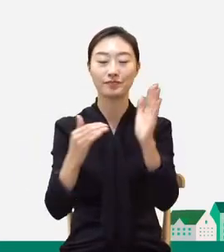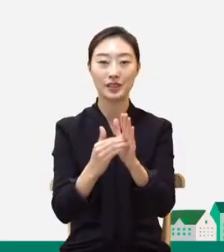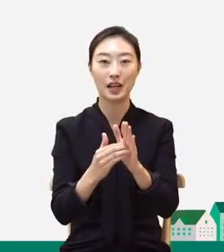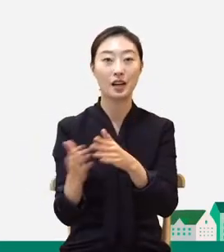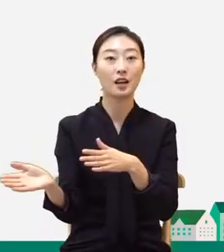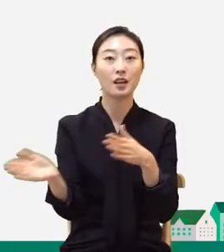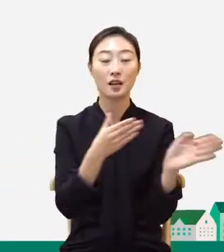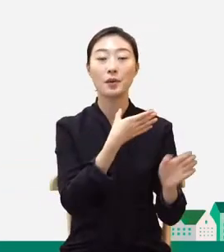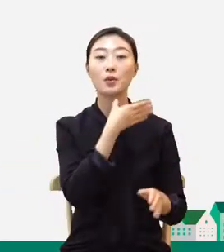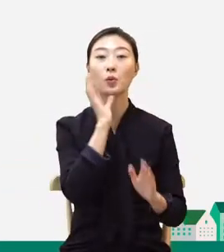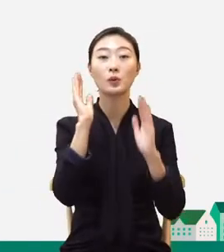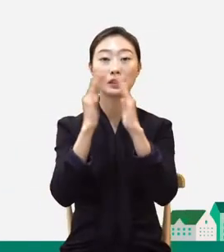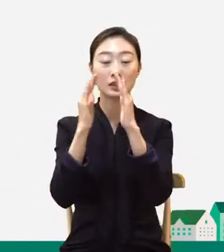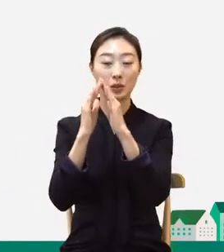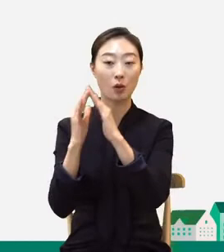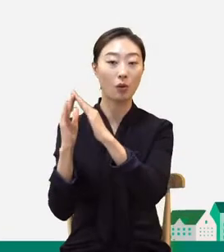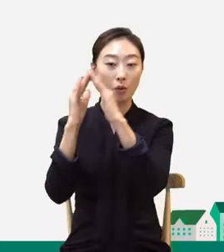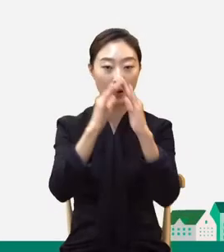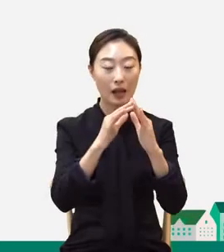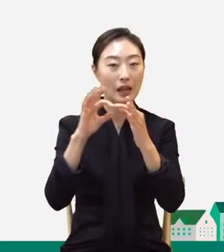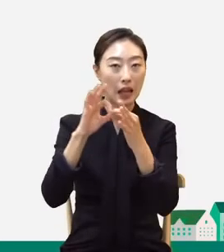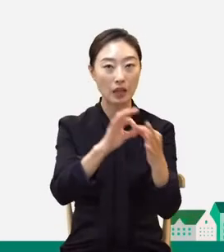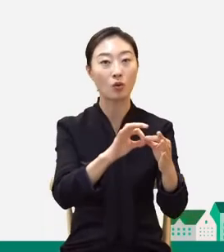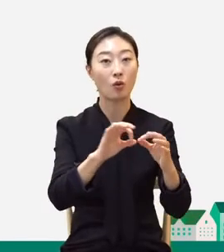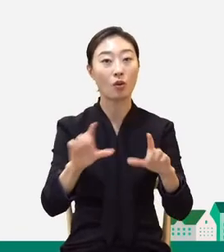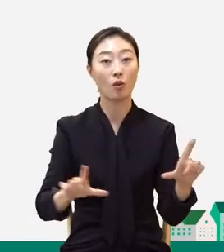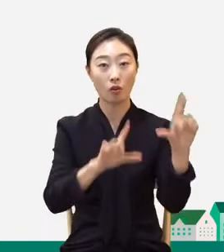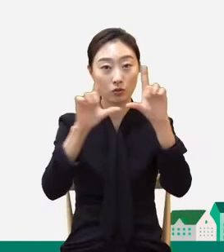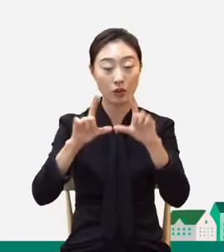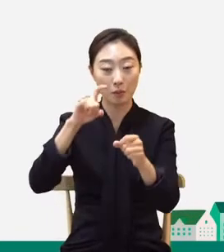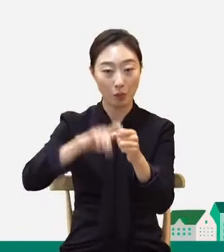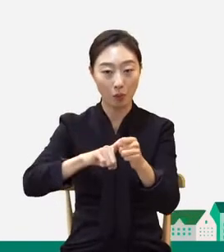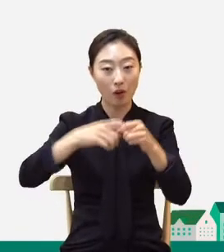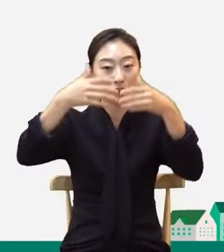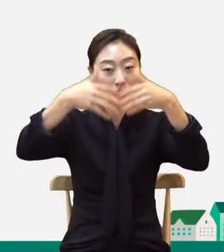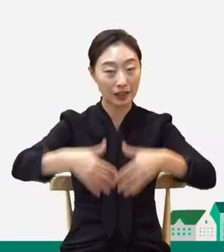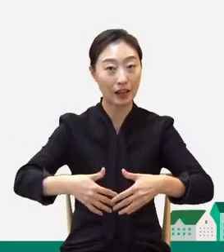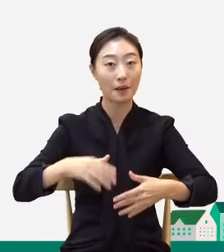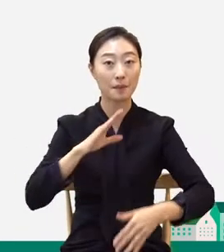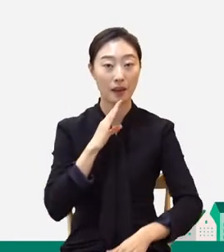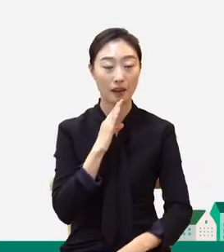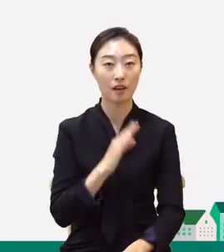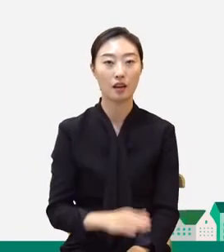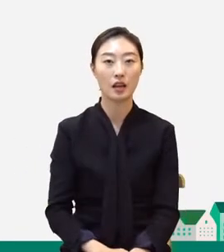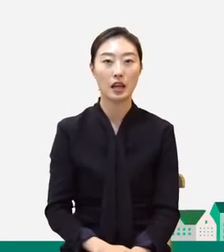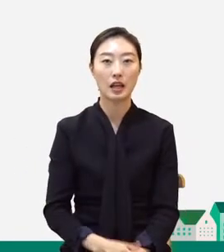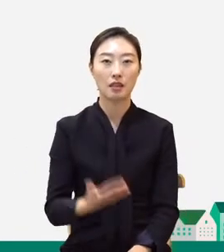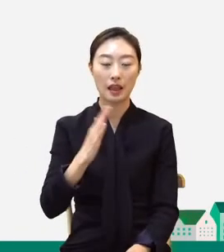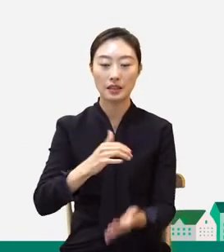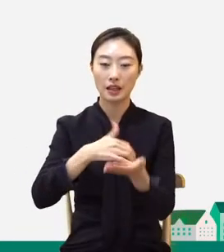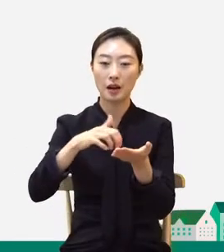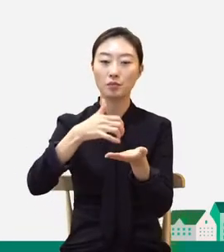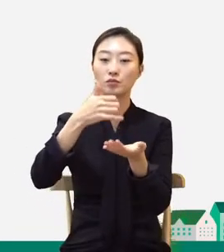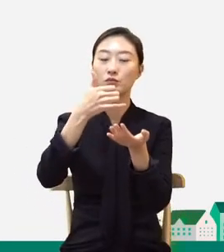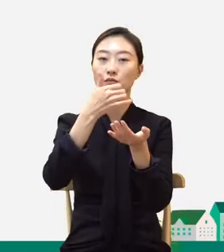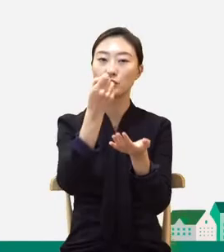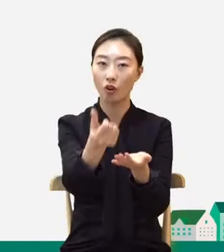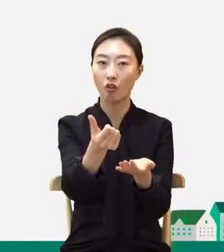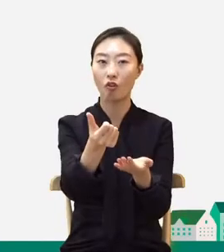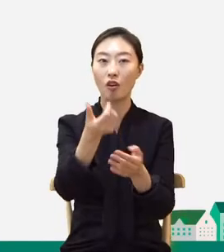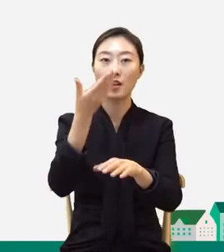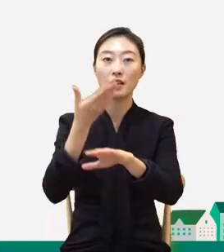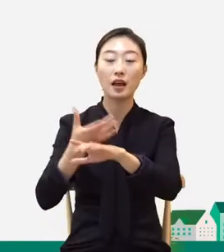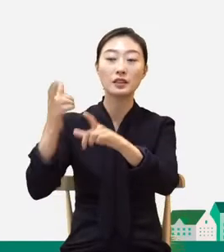노인지원주택이 지역에 계속 거주를 하는 목적으로 입주해서 사시지만 사실 워낙 숫자가 적다 보니까 타 지역에서